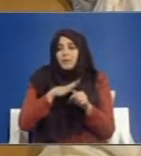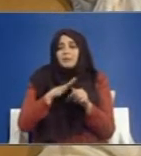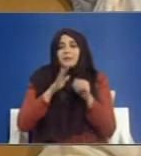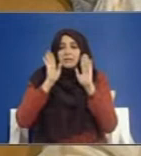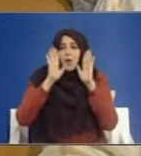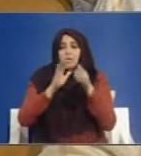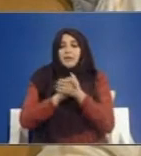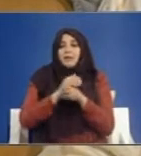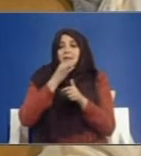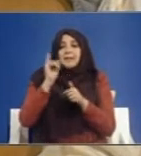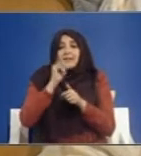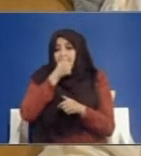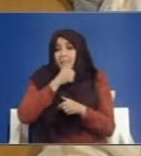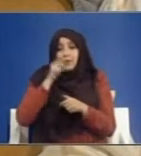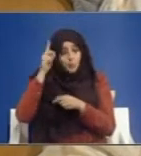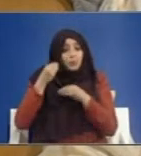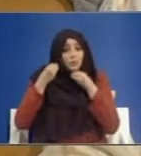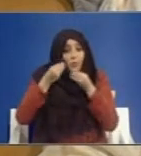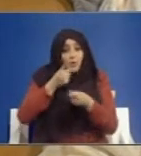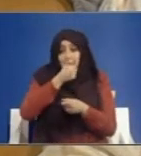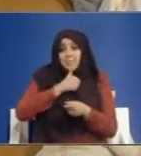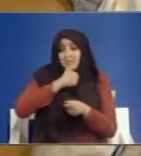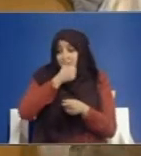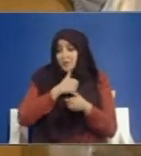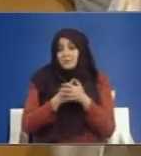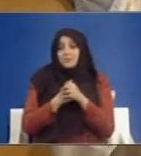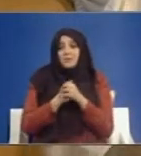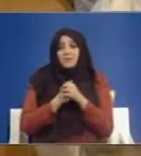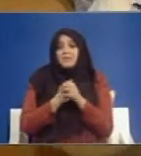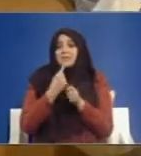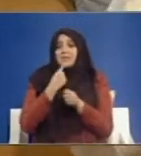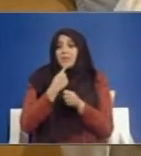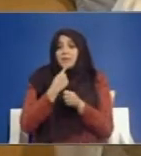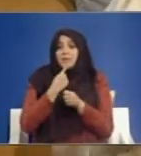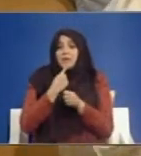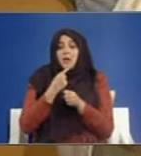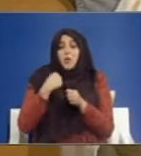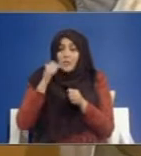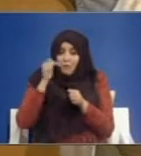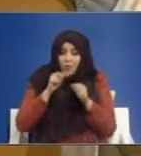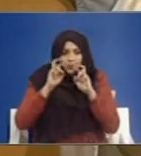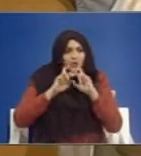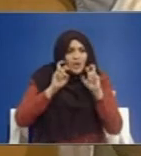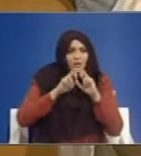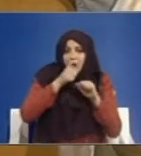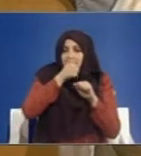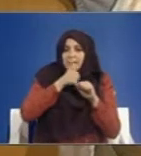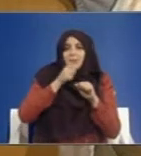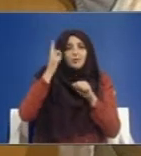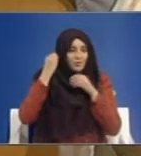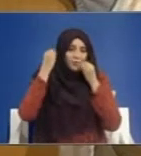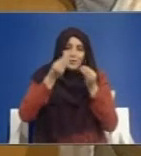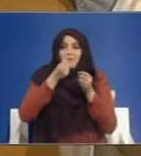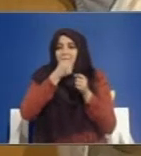الله. ومن يصبر يصبره الله، يعني معناتها يحوس على الصبر كما كنت تقول